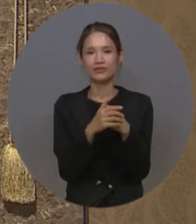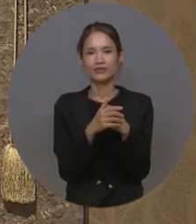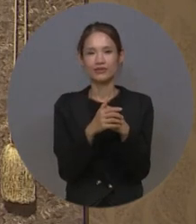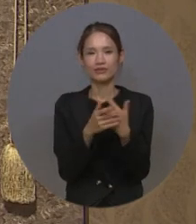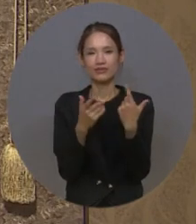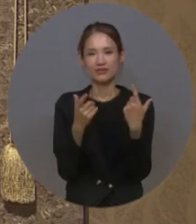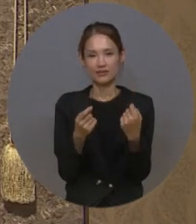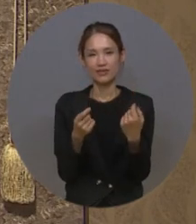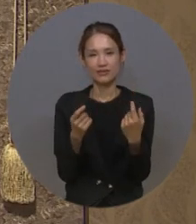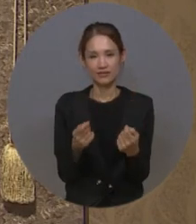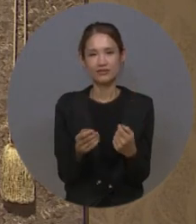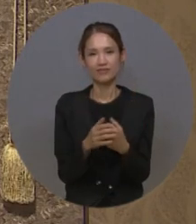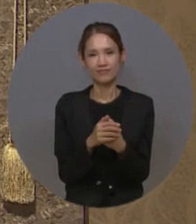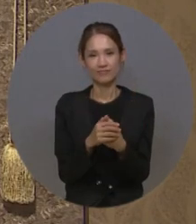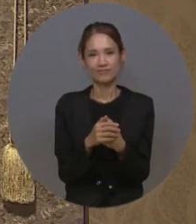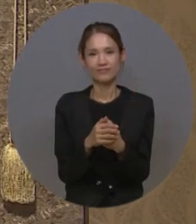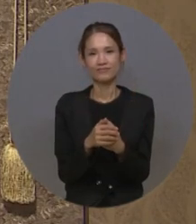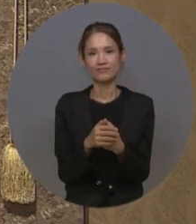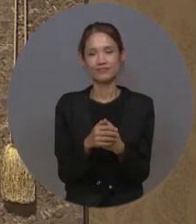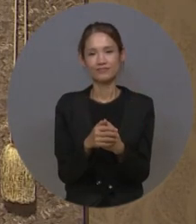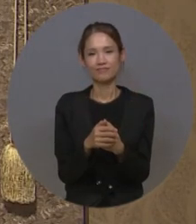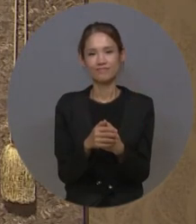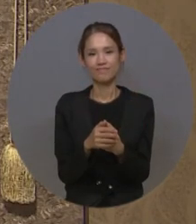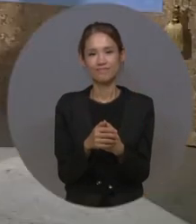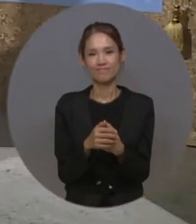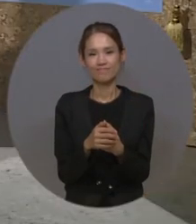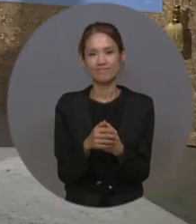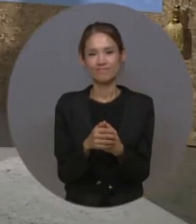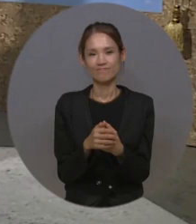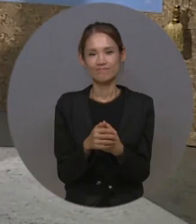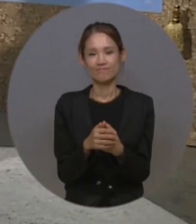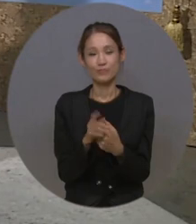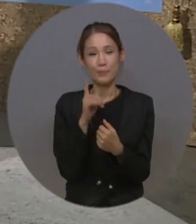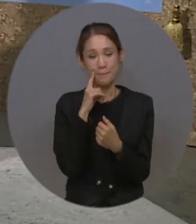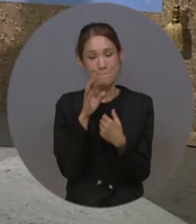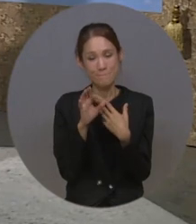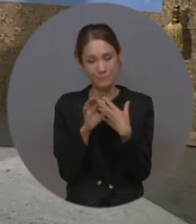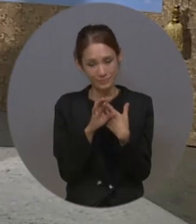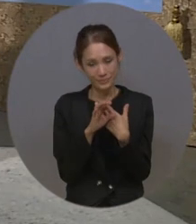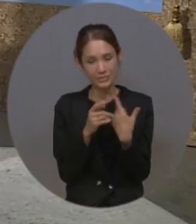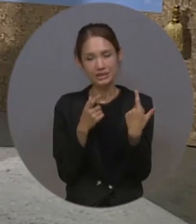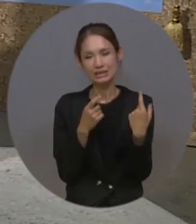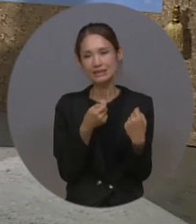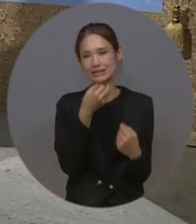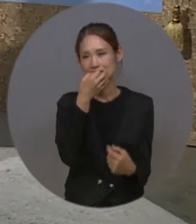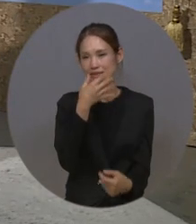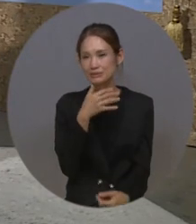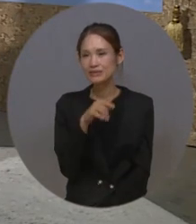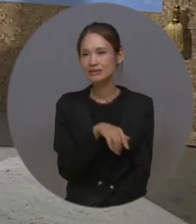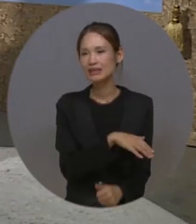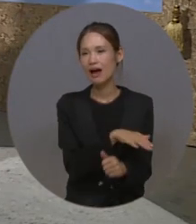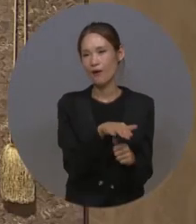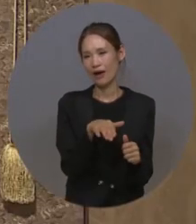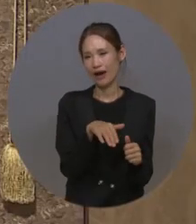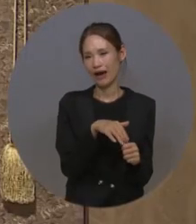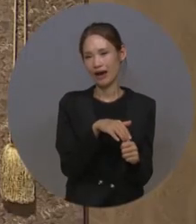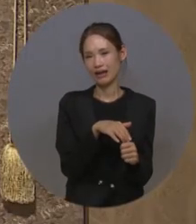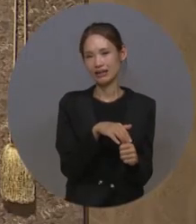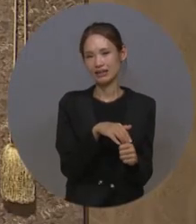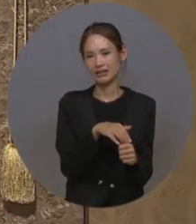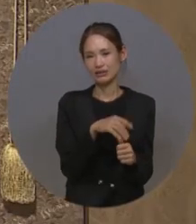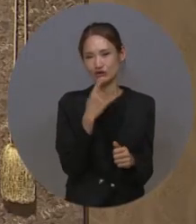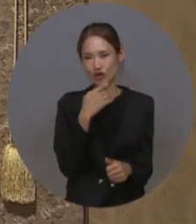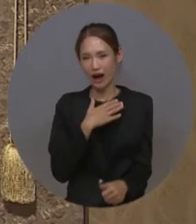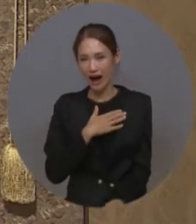일을 해내는 기까지 얼마나. 그러니까요. 참 만약에 이렇게 힘들 줄 알았다면 시작조차 안 했을